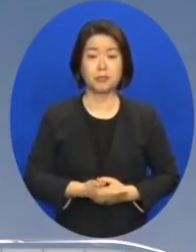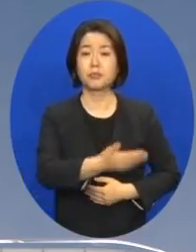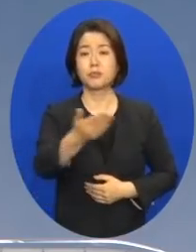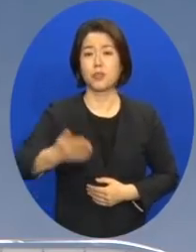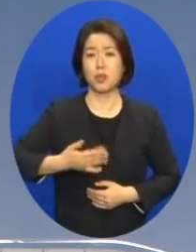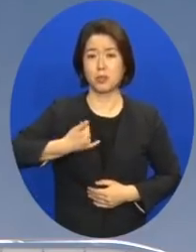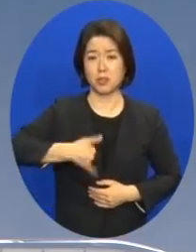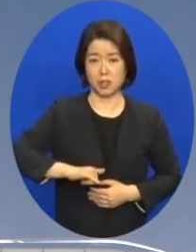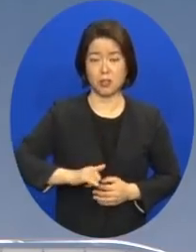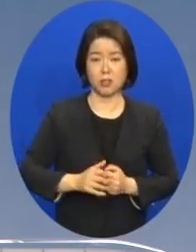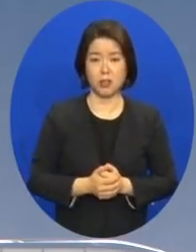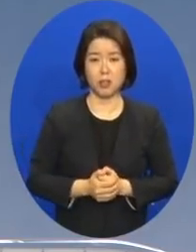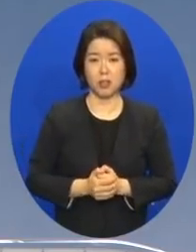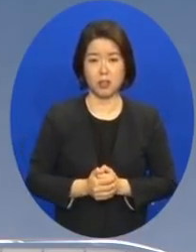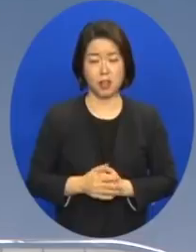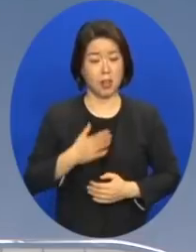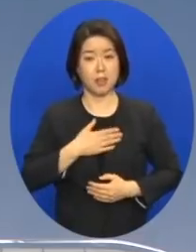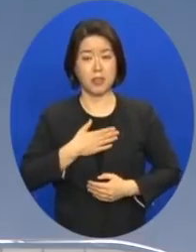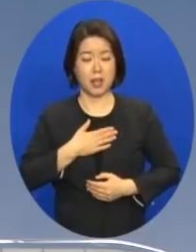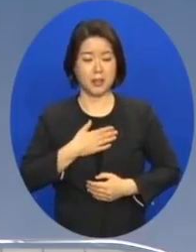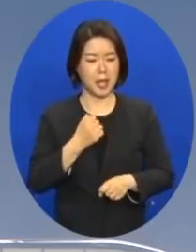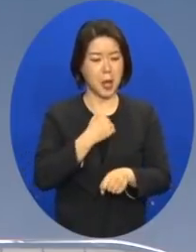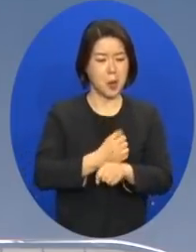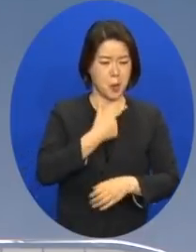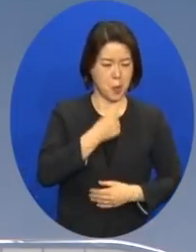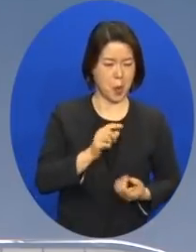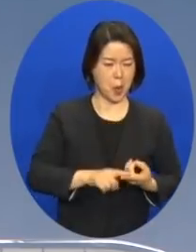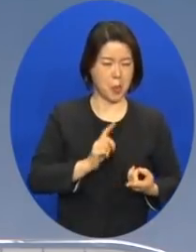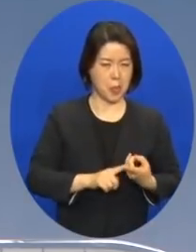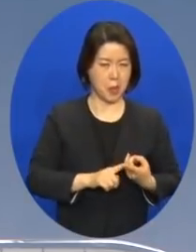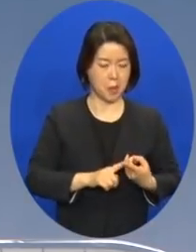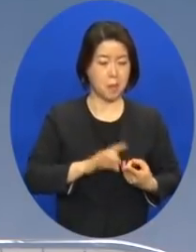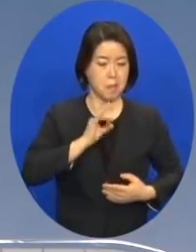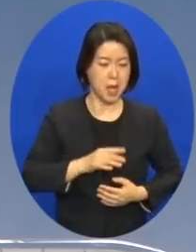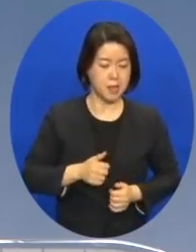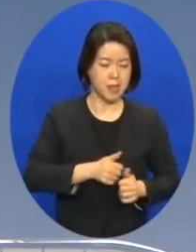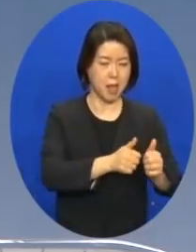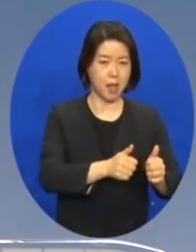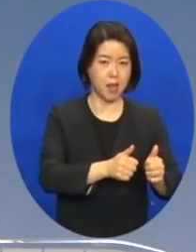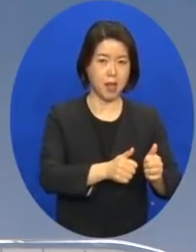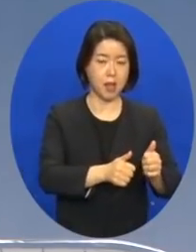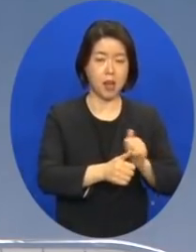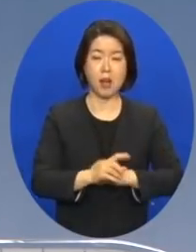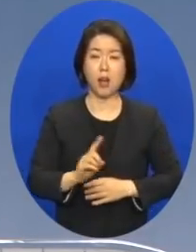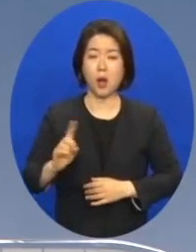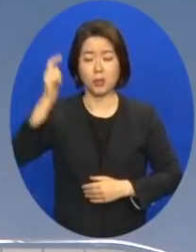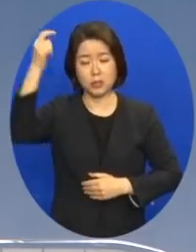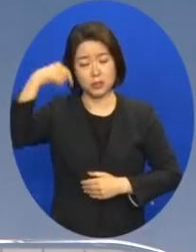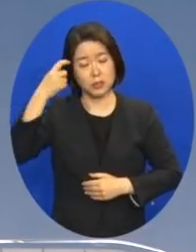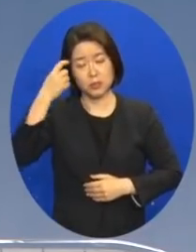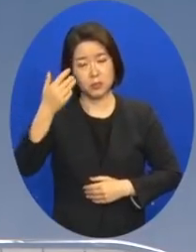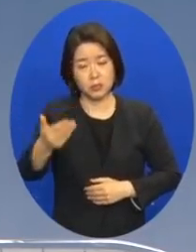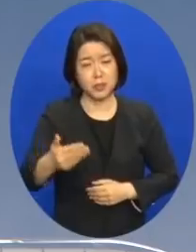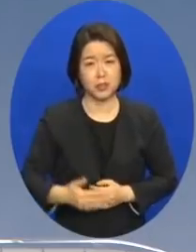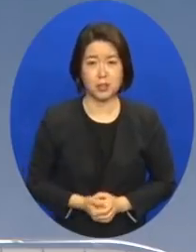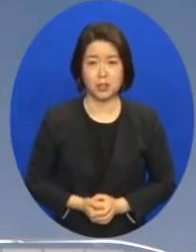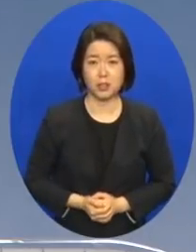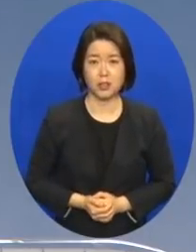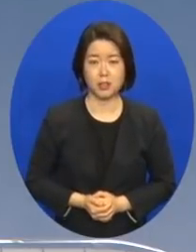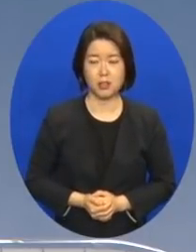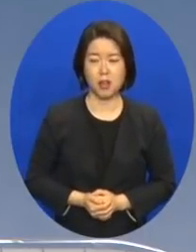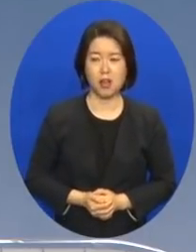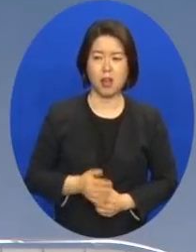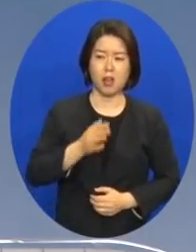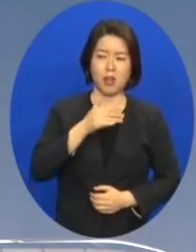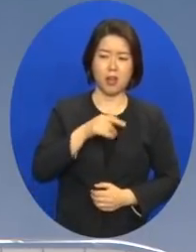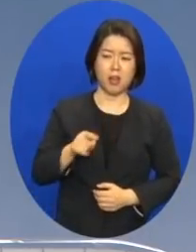여러분의 자녀들이 나는 내가 하고 싶은 것만 할래, 그러면 어떤 느낌이 듭니까? 이 큰일